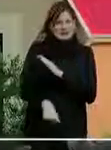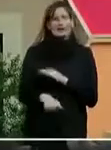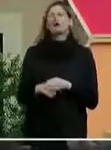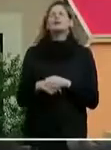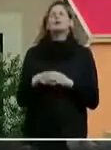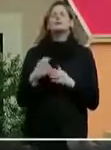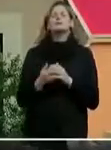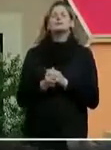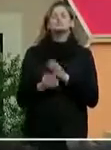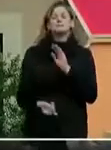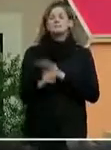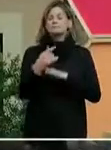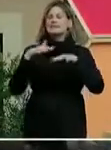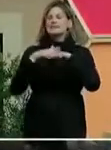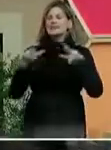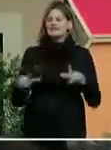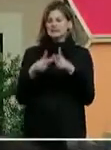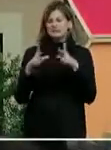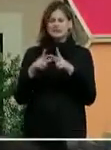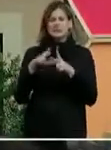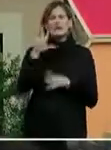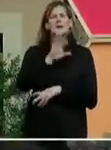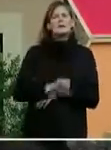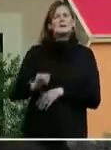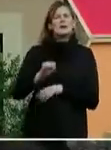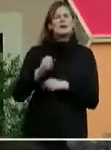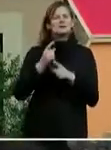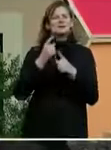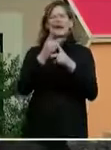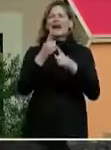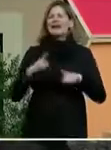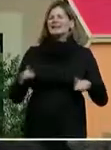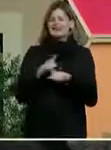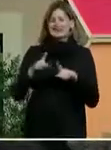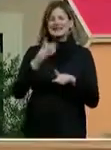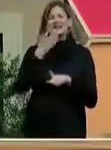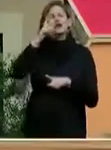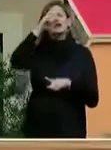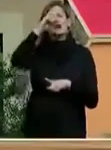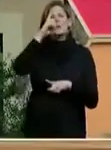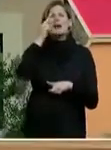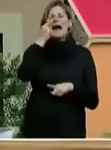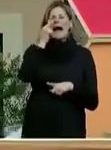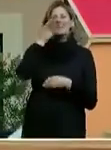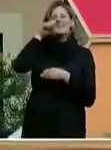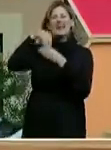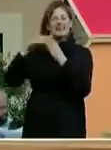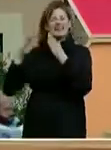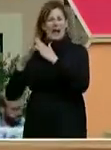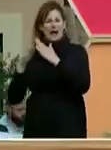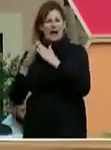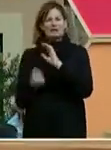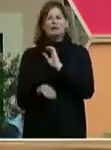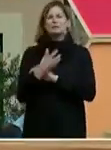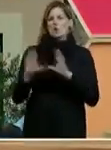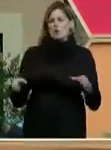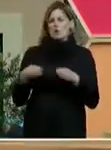Quan van aparèixer a les xarxes socials aquesta meravellosa cançó de Ada is in the House, que van crear els Caderes